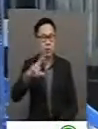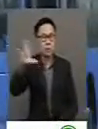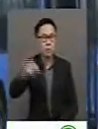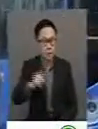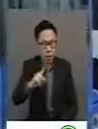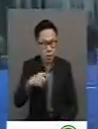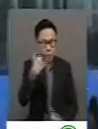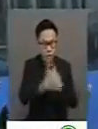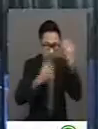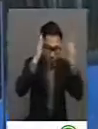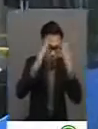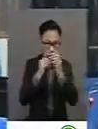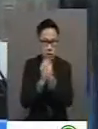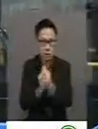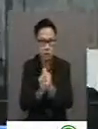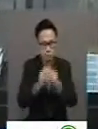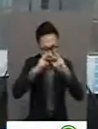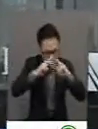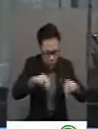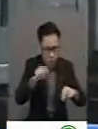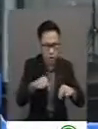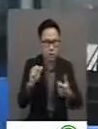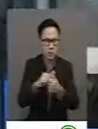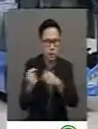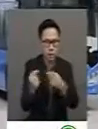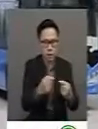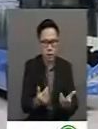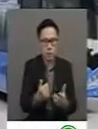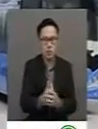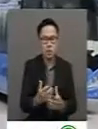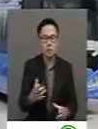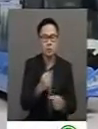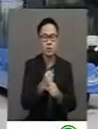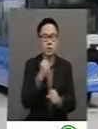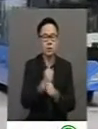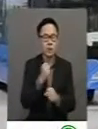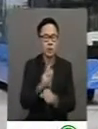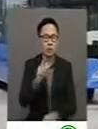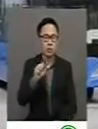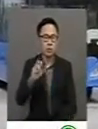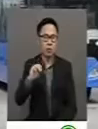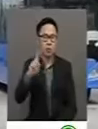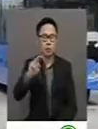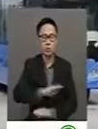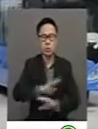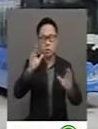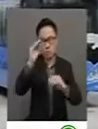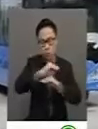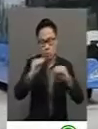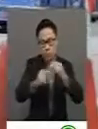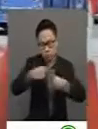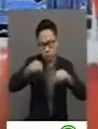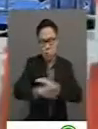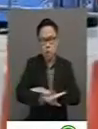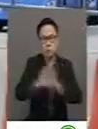จากมาเลเซียหรือจีนเป็นเงื่อนตายของข้อพิพาทนี้และอาจจะทำให้ขสมกยกเลิกสัญญาซื้อร